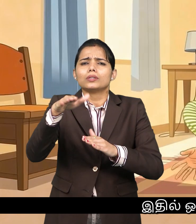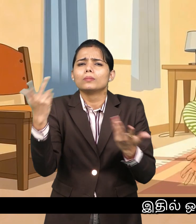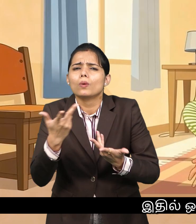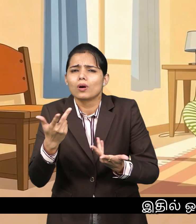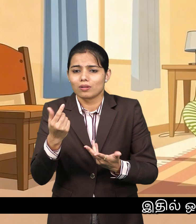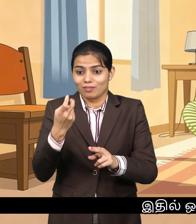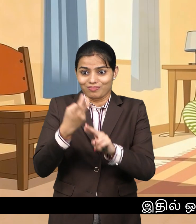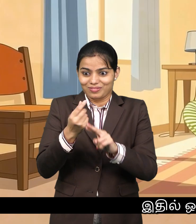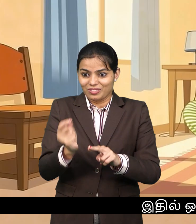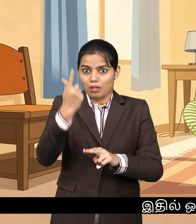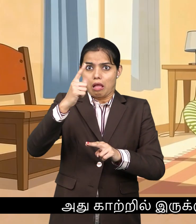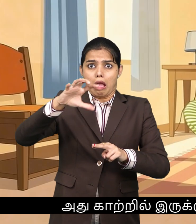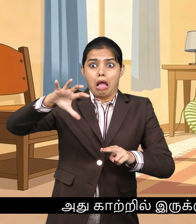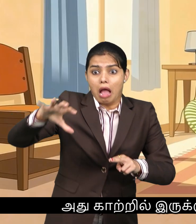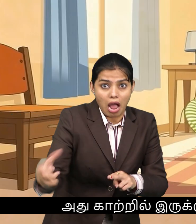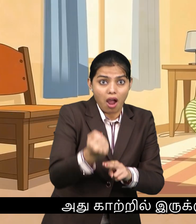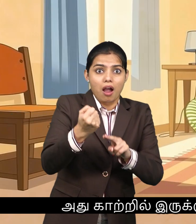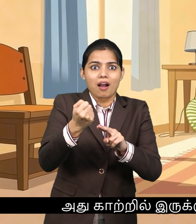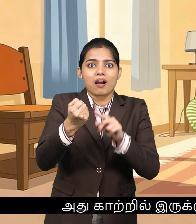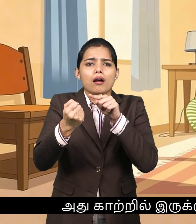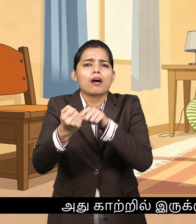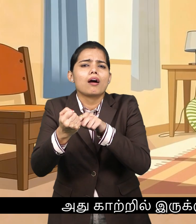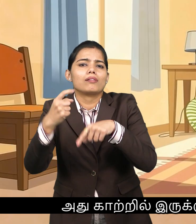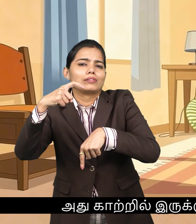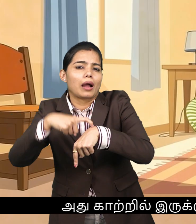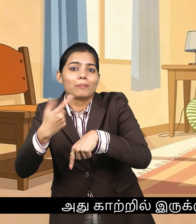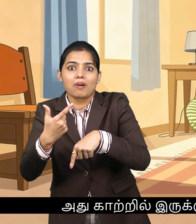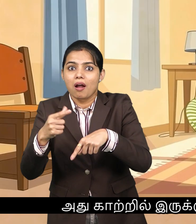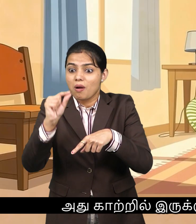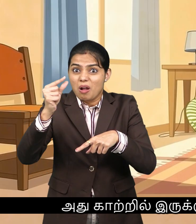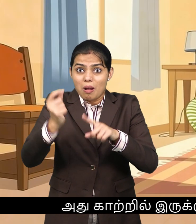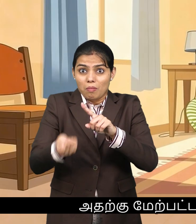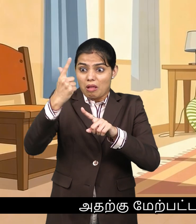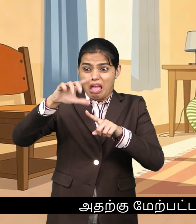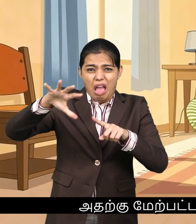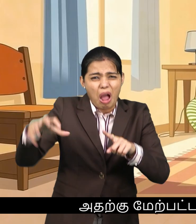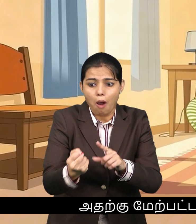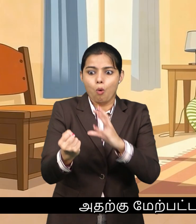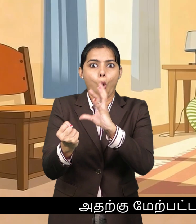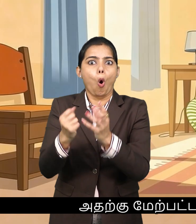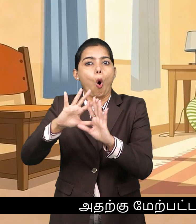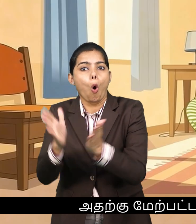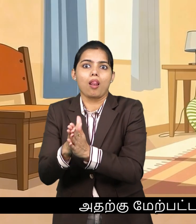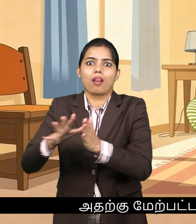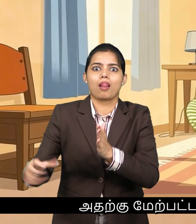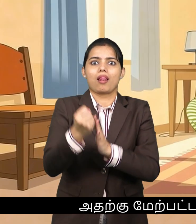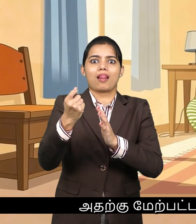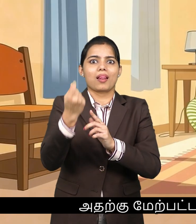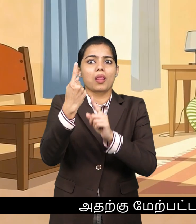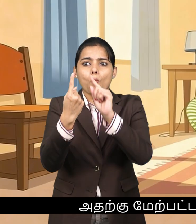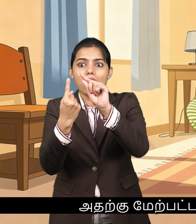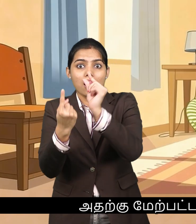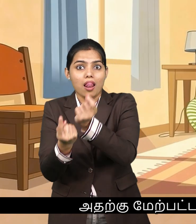இதில் ஒரு கல்லை மேலே எறிந்து அது காற்றில் இருக்கும் போதே தரையில் இருக்கும் ஒன்று அல்லது அதற்கு மேற்பட்ட